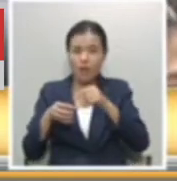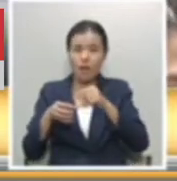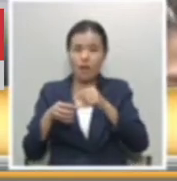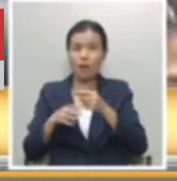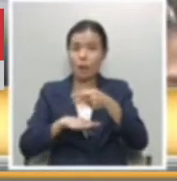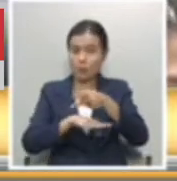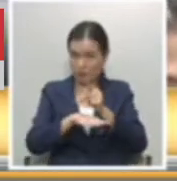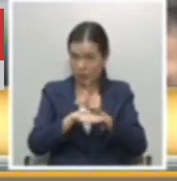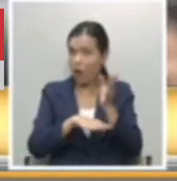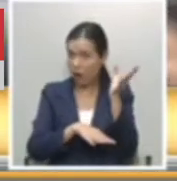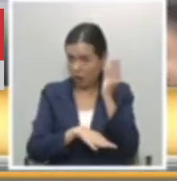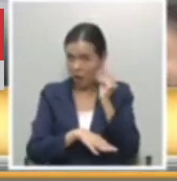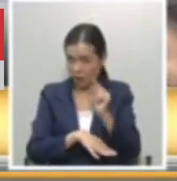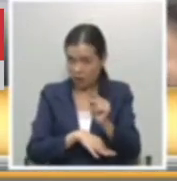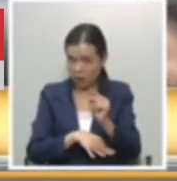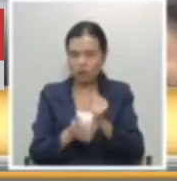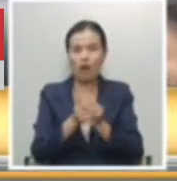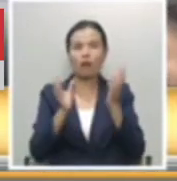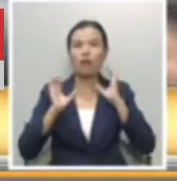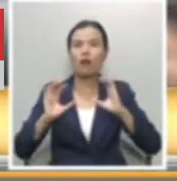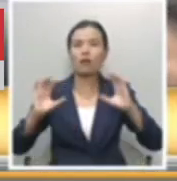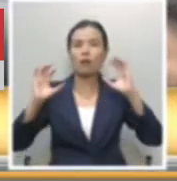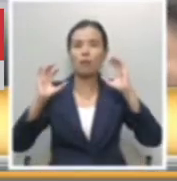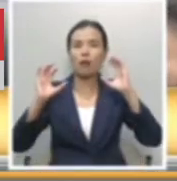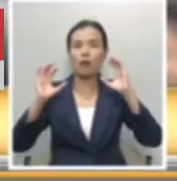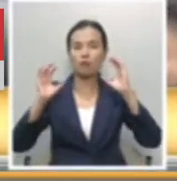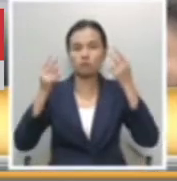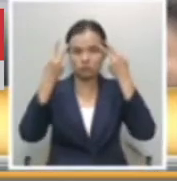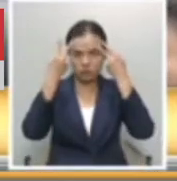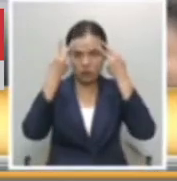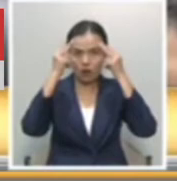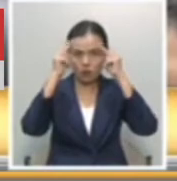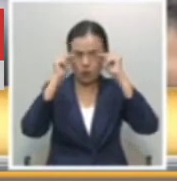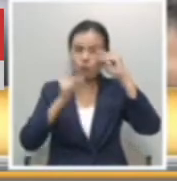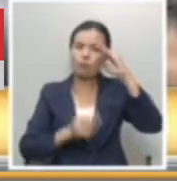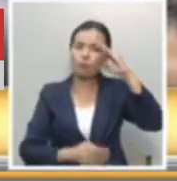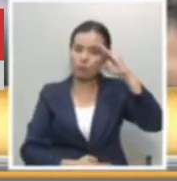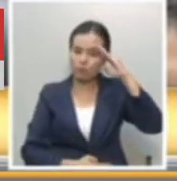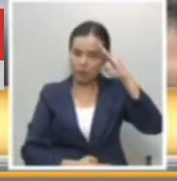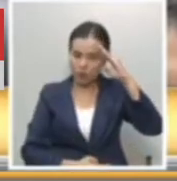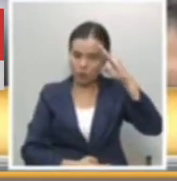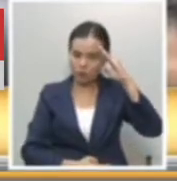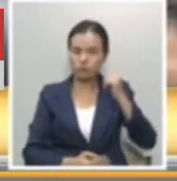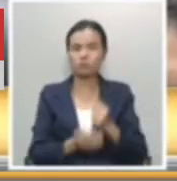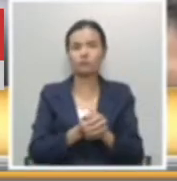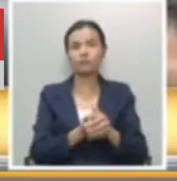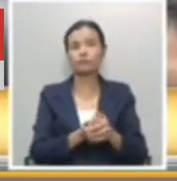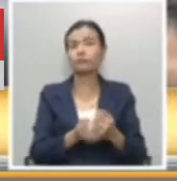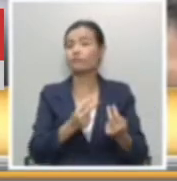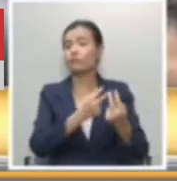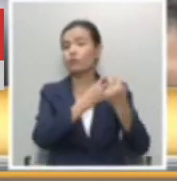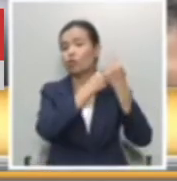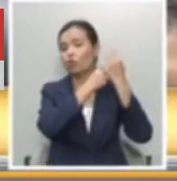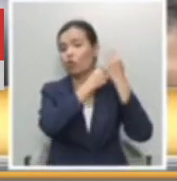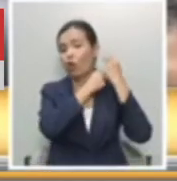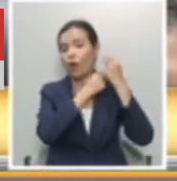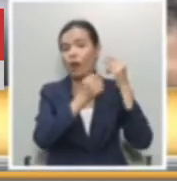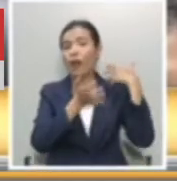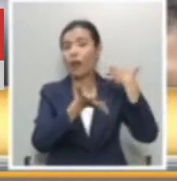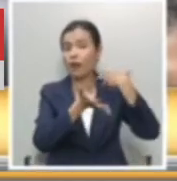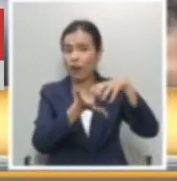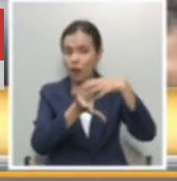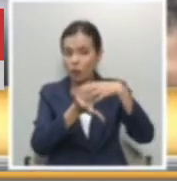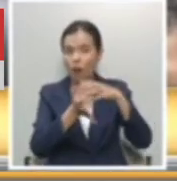ท่านประธานครับรัฐบาลพลเอกประยุทธ์นะครับต้องเท้าความนะครับเพื่อจะได้เห็นความเชื่อมโยง